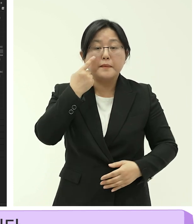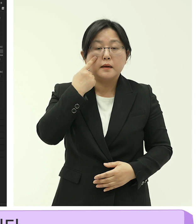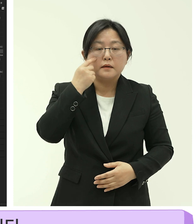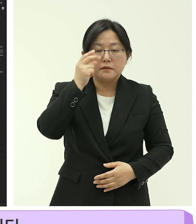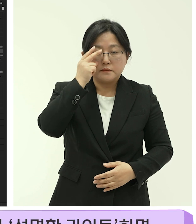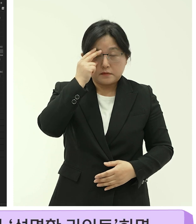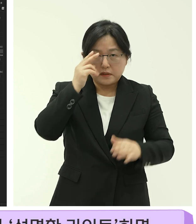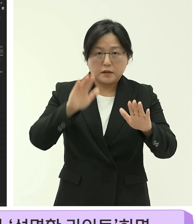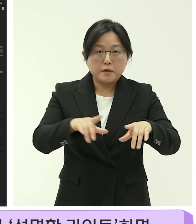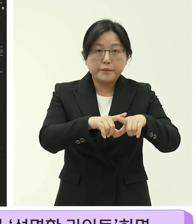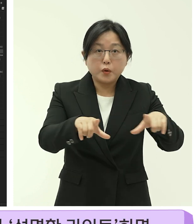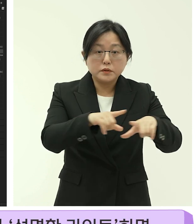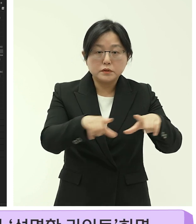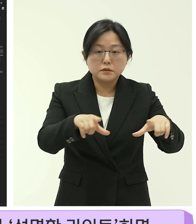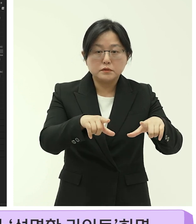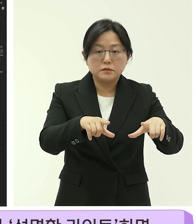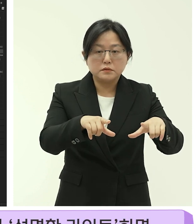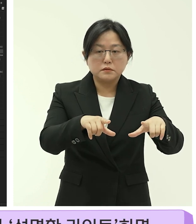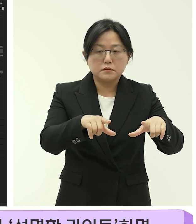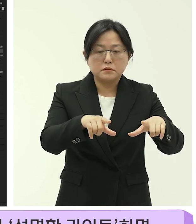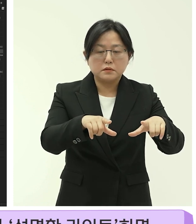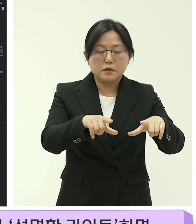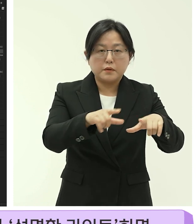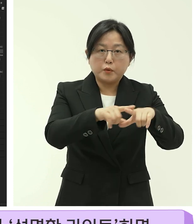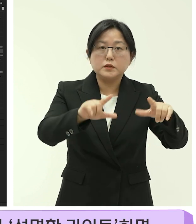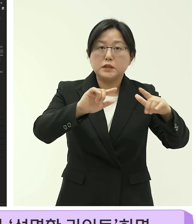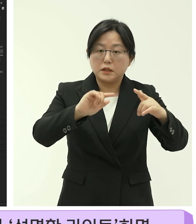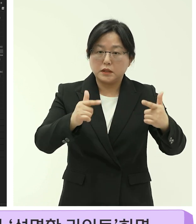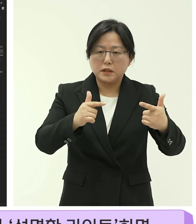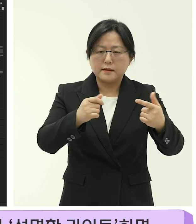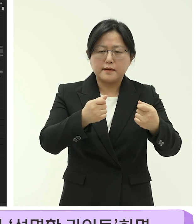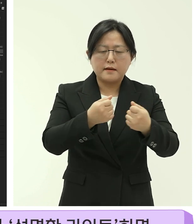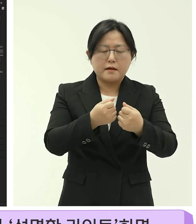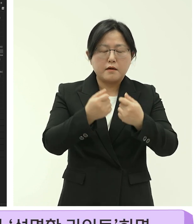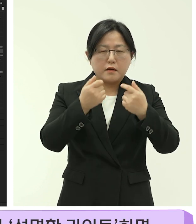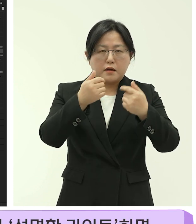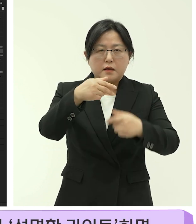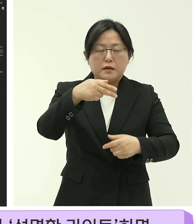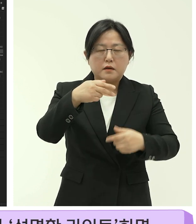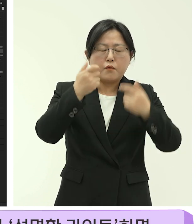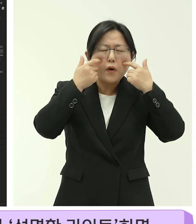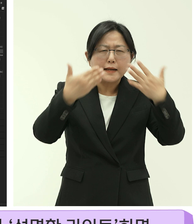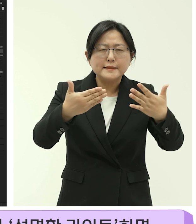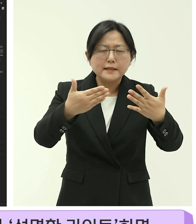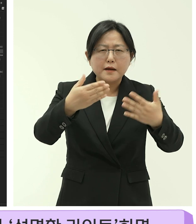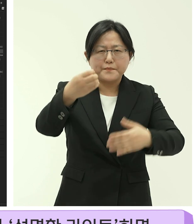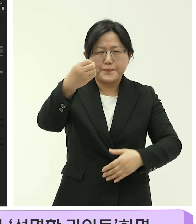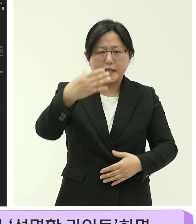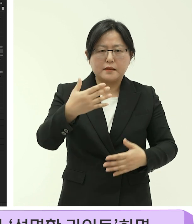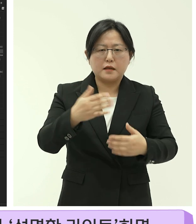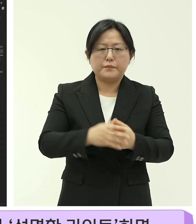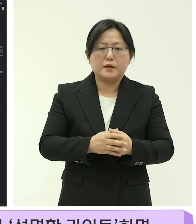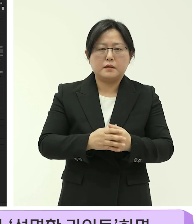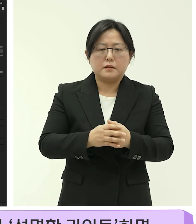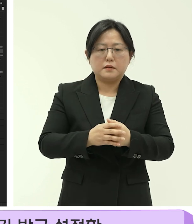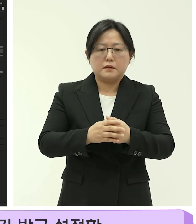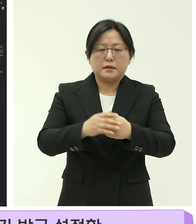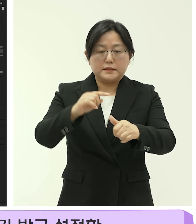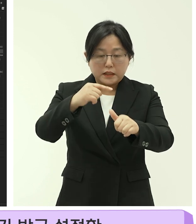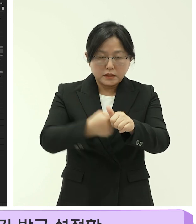보겠습니다. 자, 현재 표준으로 되어 있는데요. 자, 표준이 아니라 뭐 선명한 라이트